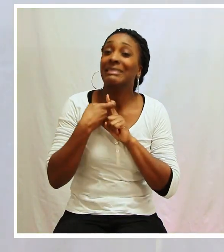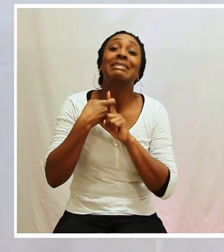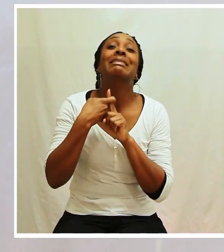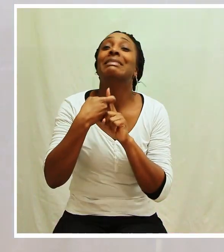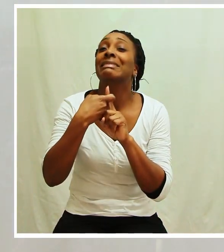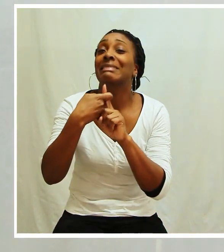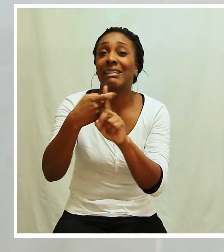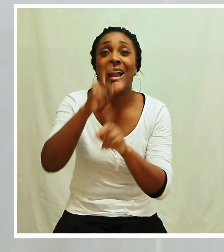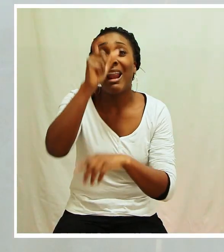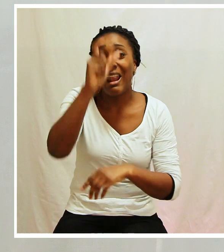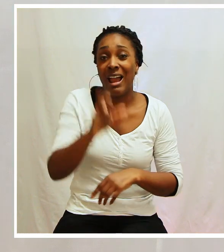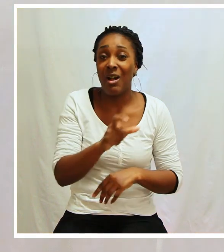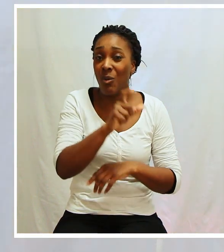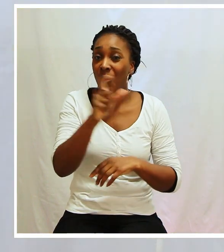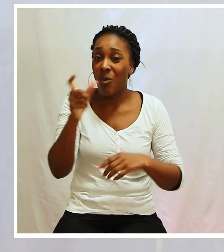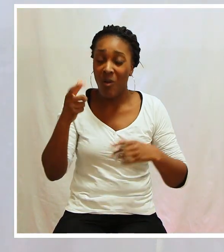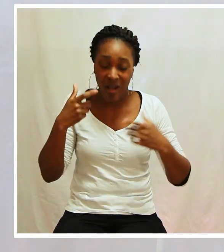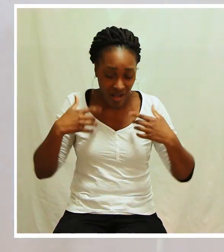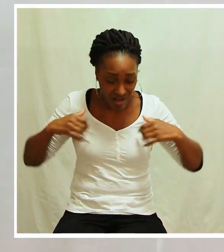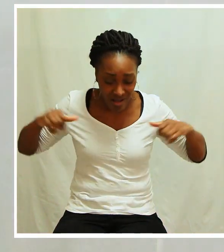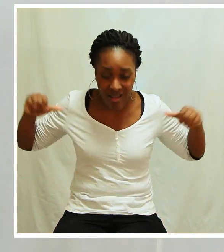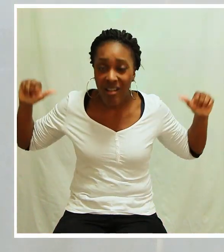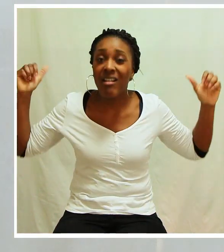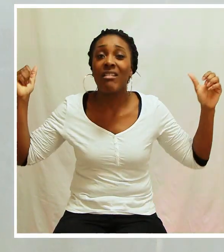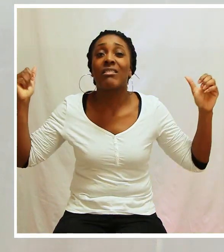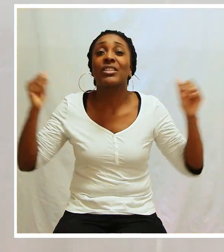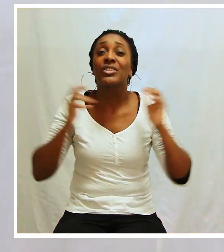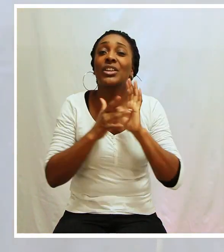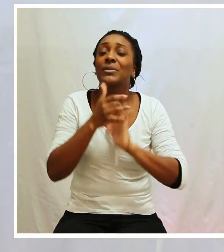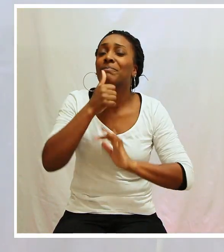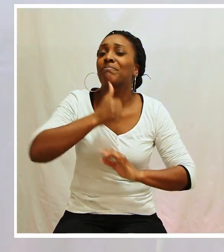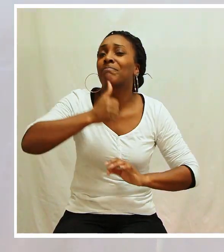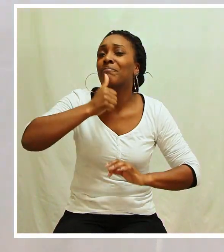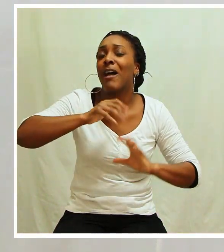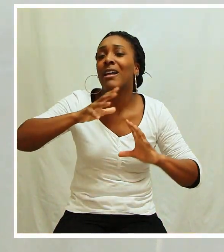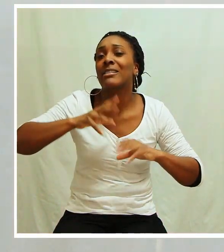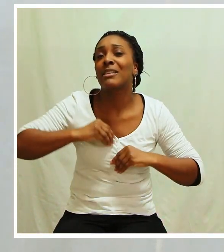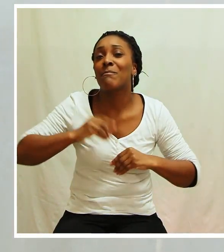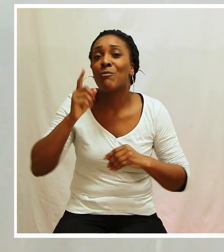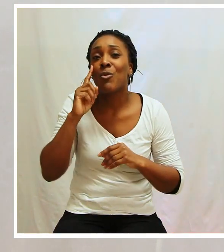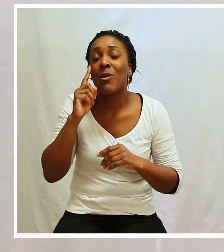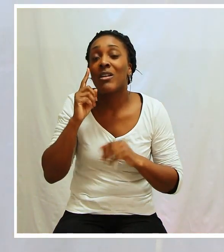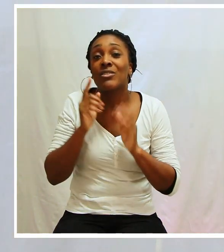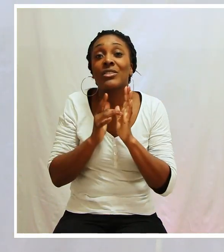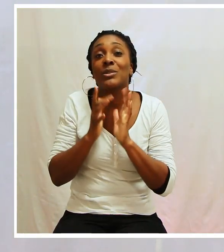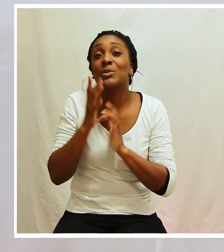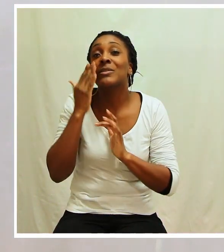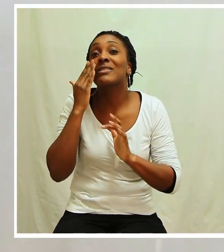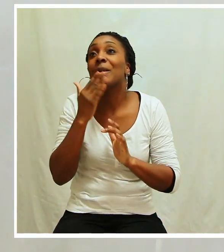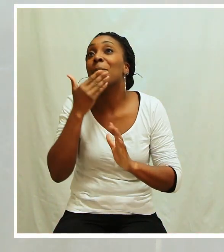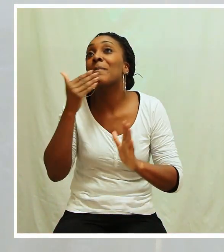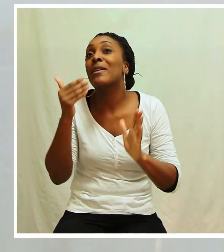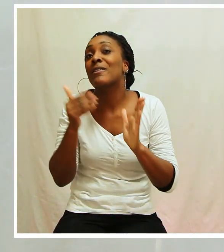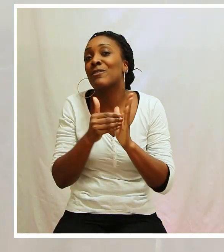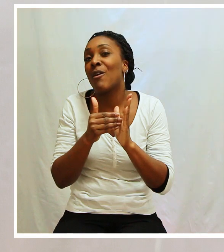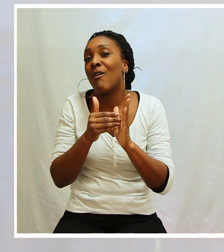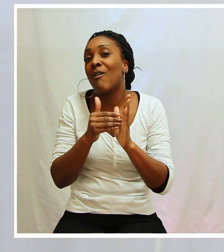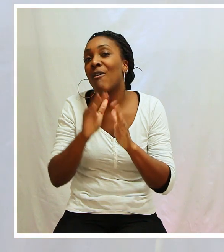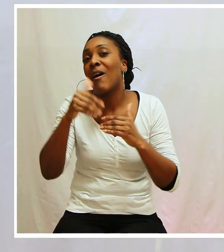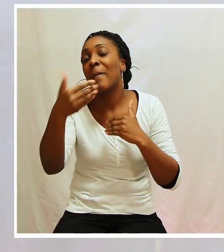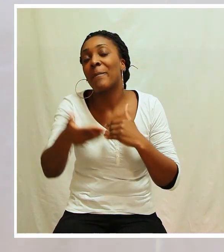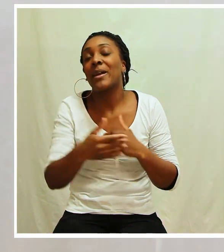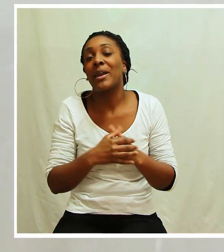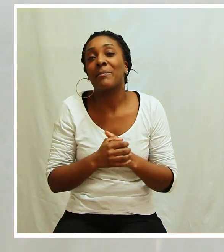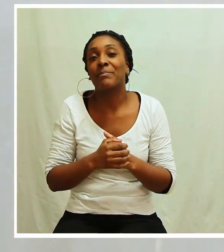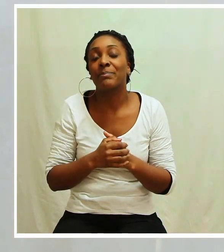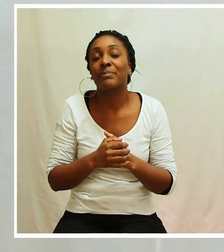un dépouillement total cette fois-ci, il l'a accepté. Pourquoi? Parce que derrière, il y avait quelque chose d'autre, de meilleur qui allait arriver. Et